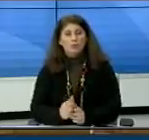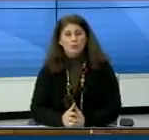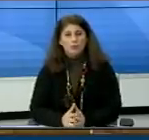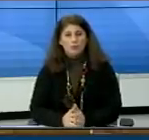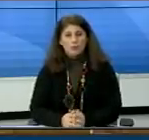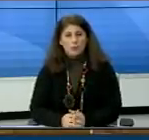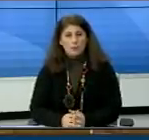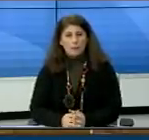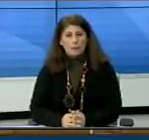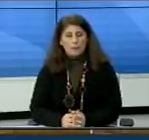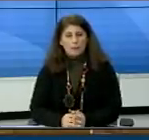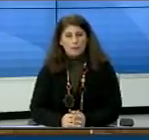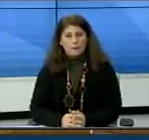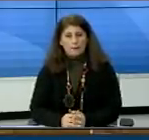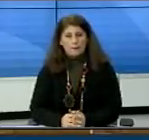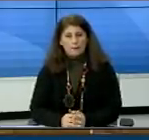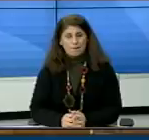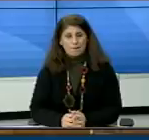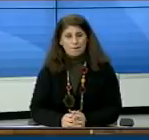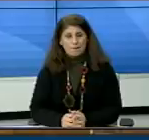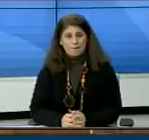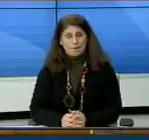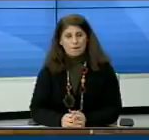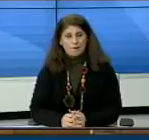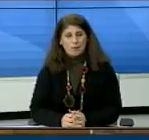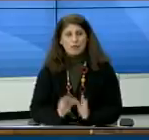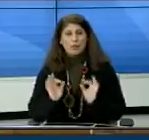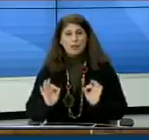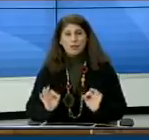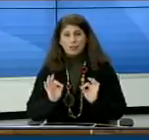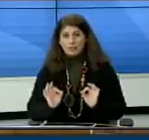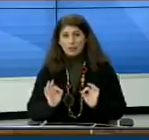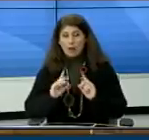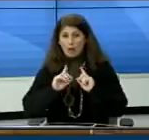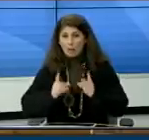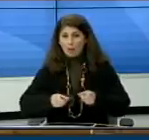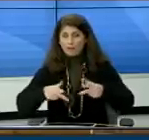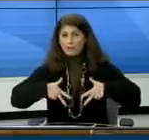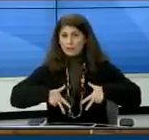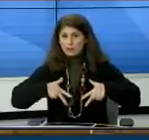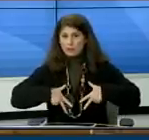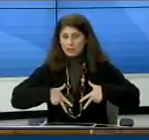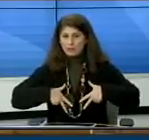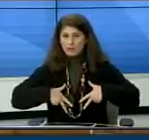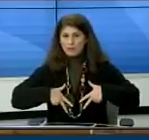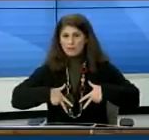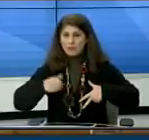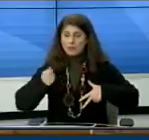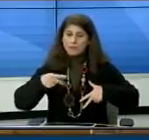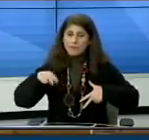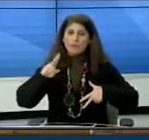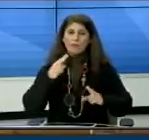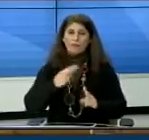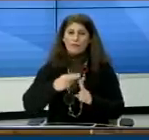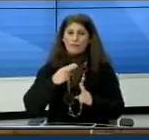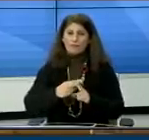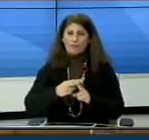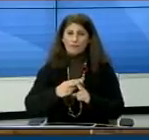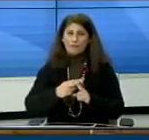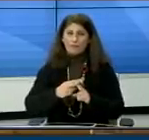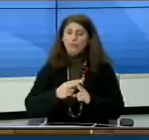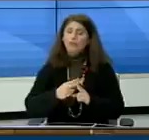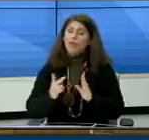Αλλά φυσικά και με την απόφαση της κυβέρνησης να αυξήσει σημαντικά και